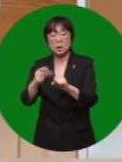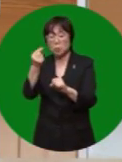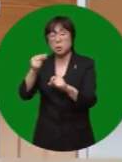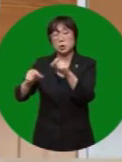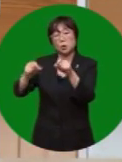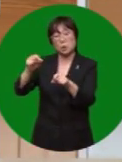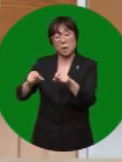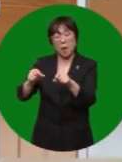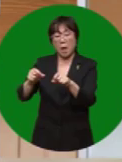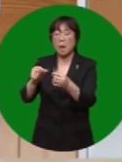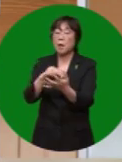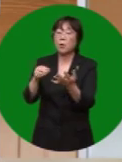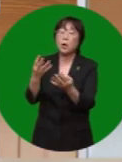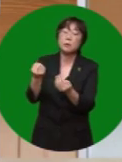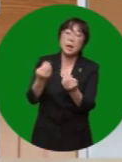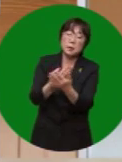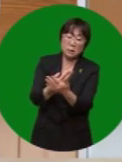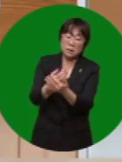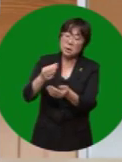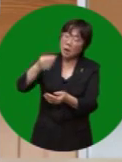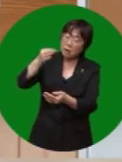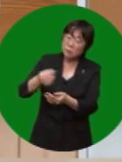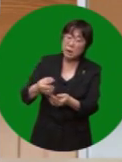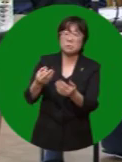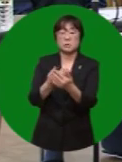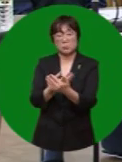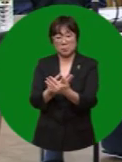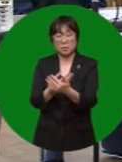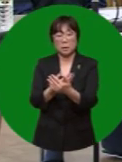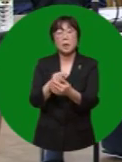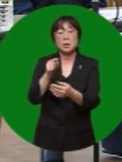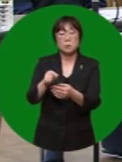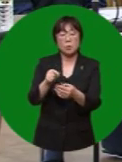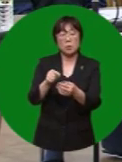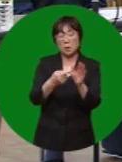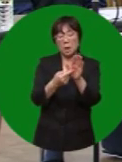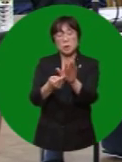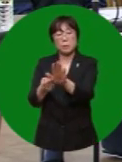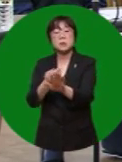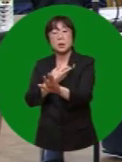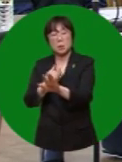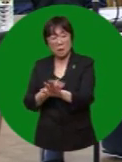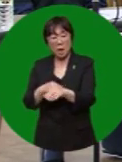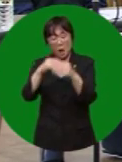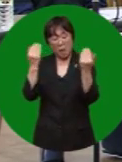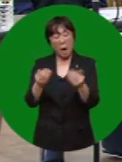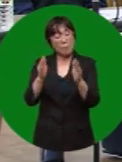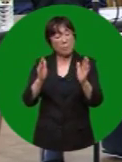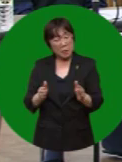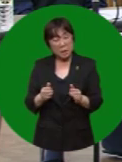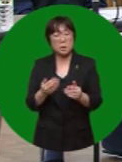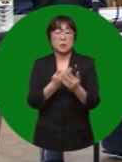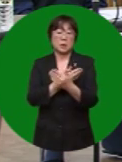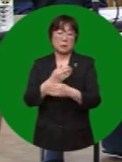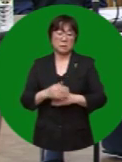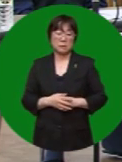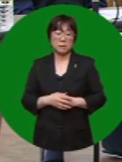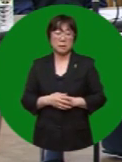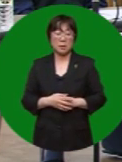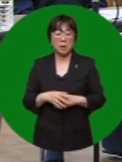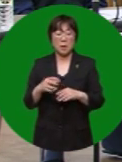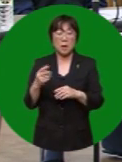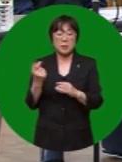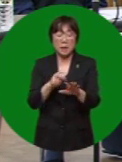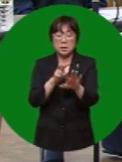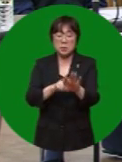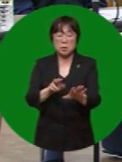ってこのぐらいになりますわと、高くなる安くなるね、まあ、そうしたものが示されればもうこれは完璧な世界になりますので、まず耐